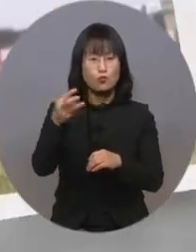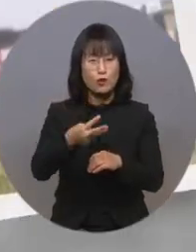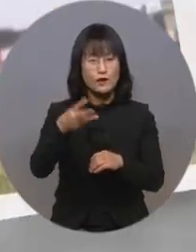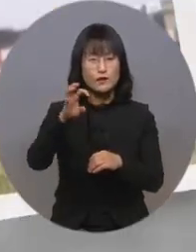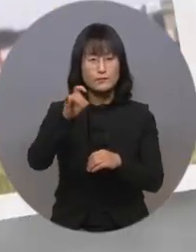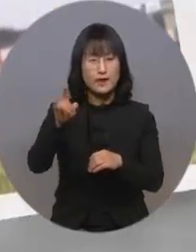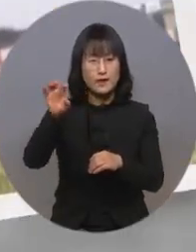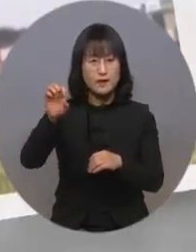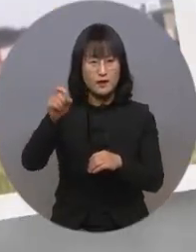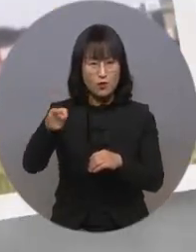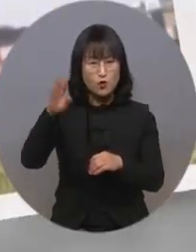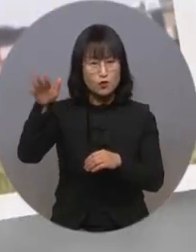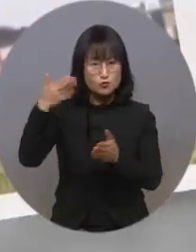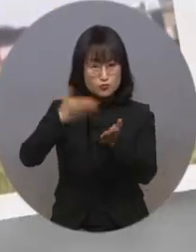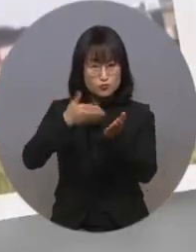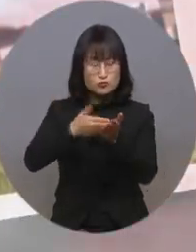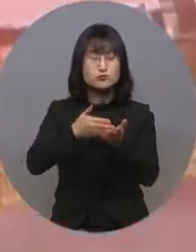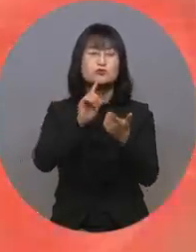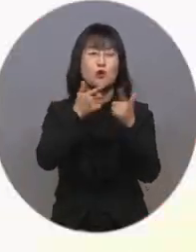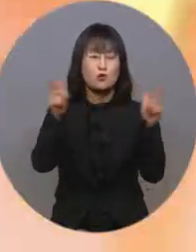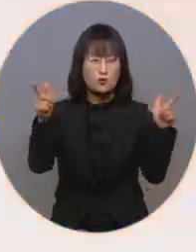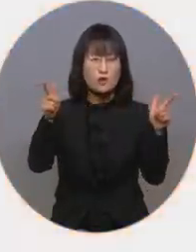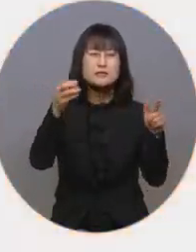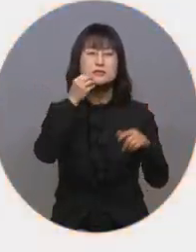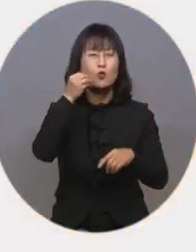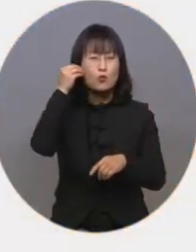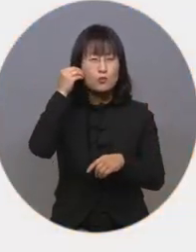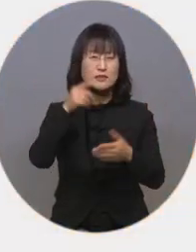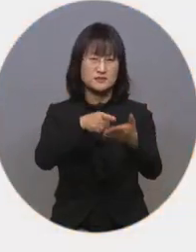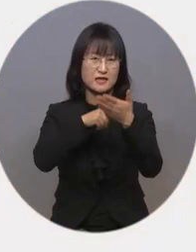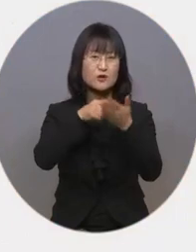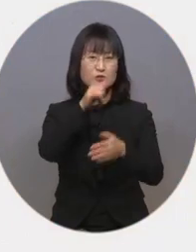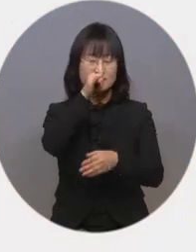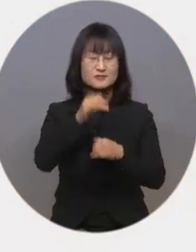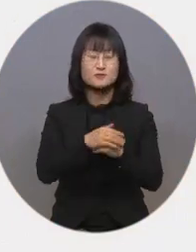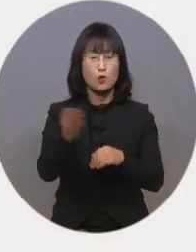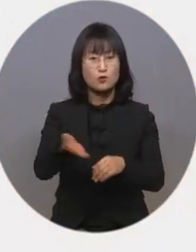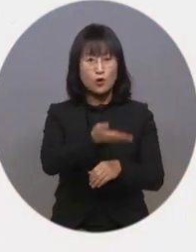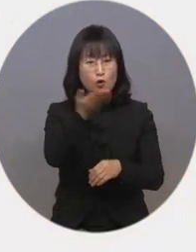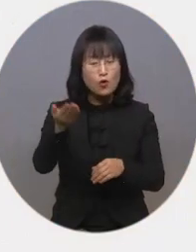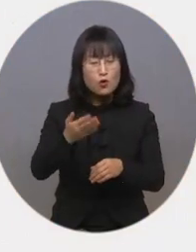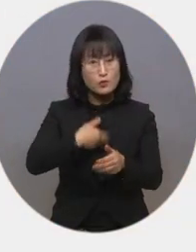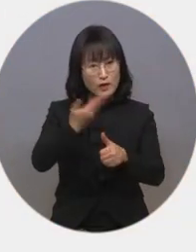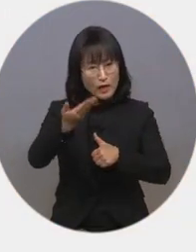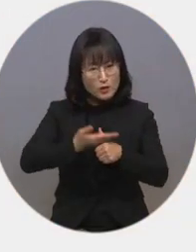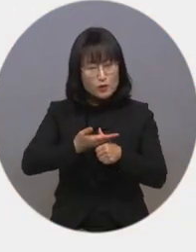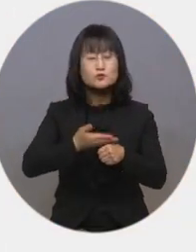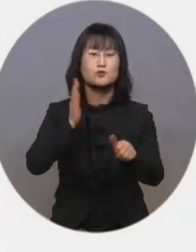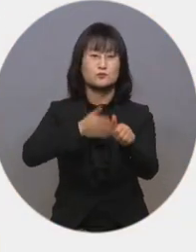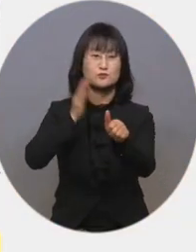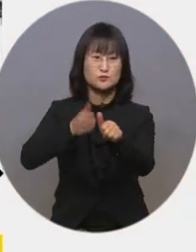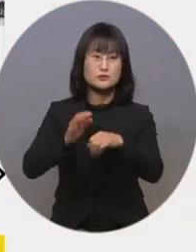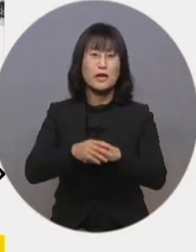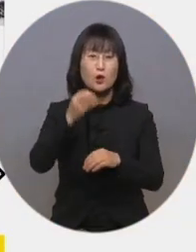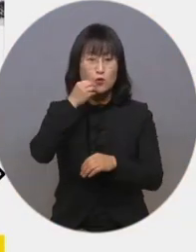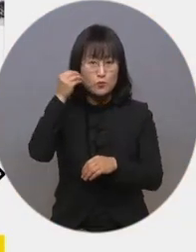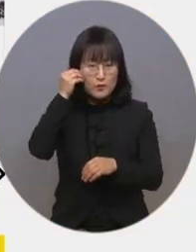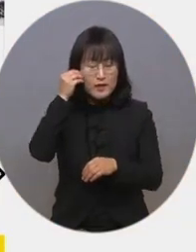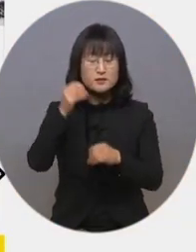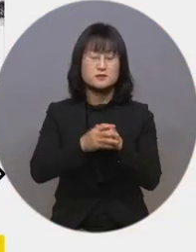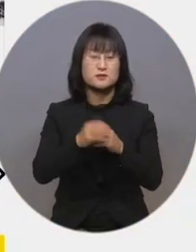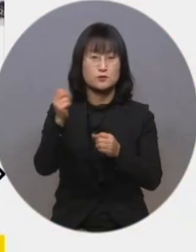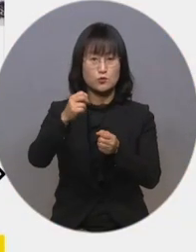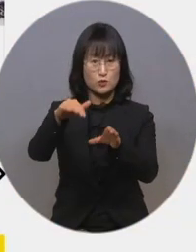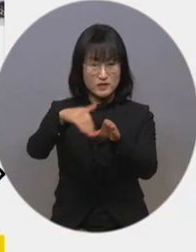보다 다양한 소식을 접할 수 있습니다. 시청자 여러분의 제보를 기다립니다. 웰페어뉴스 홈페이지 또는